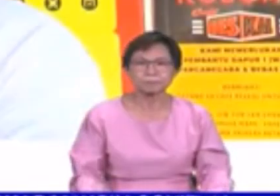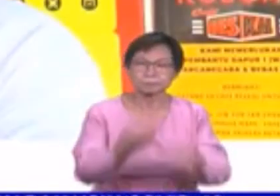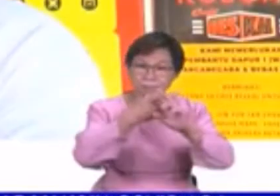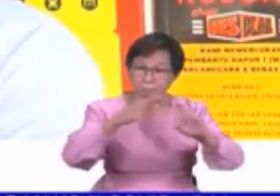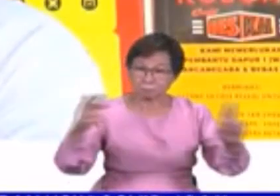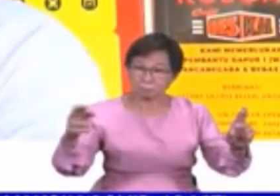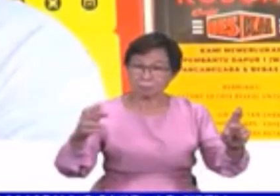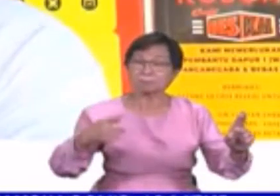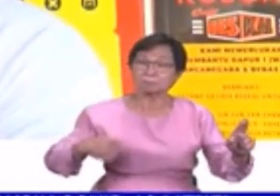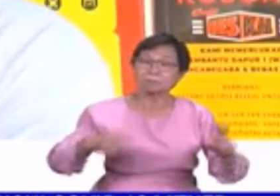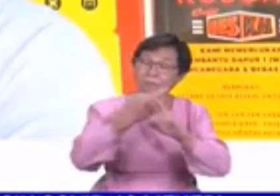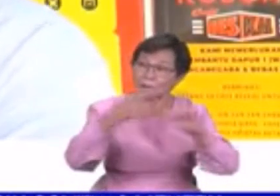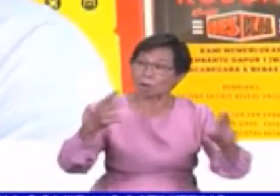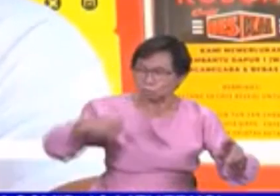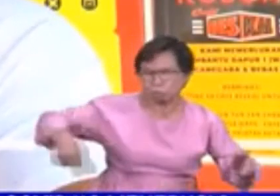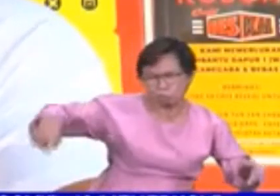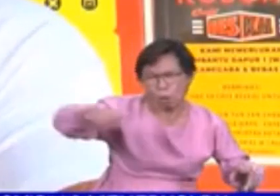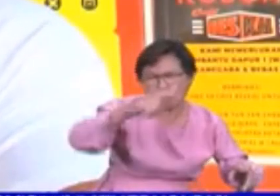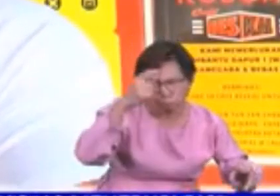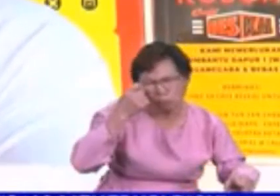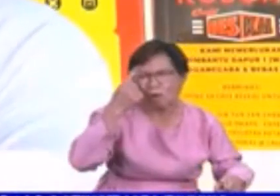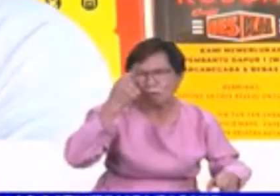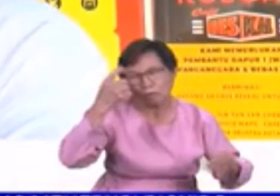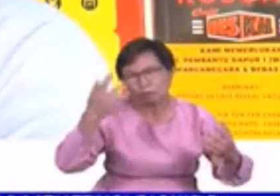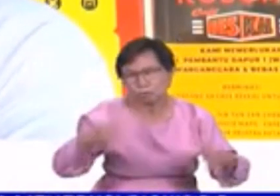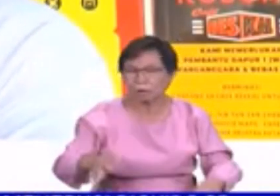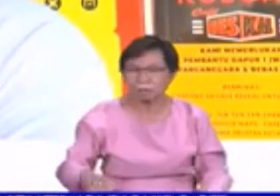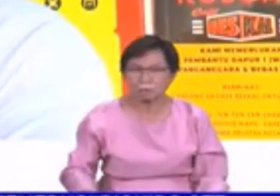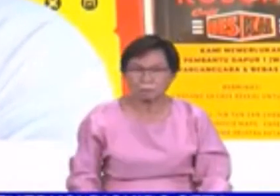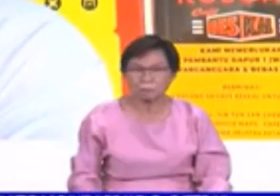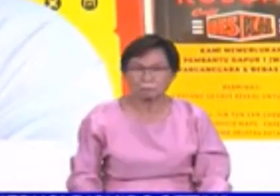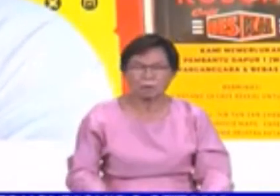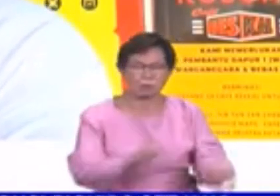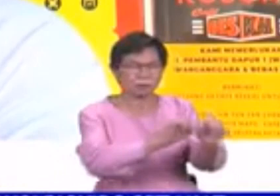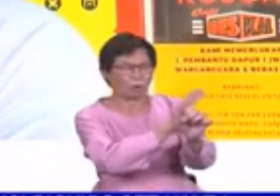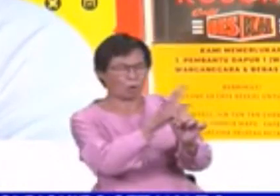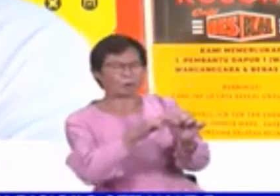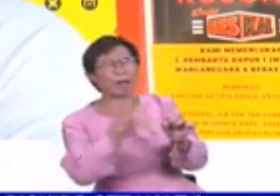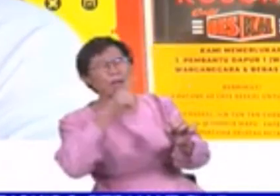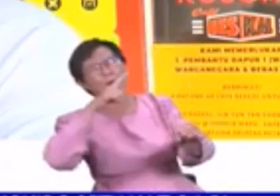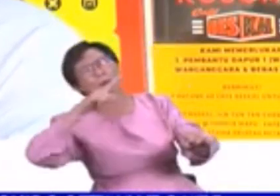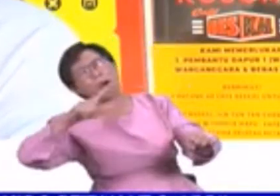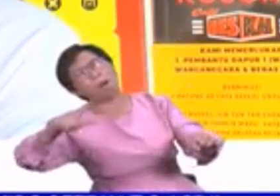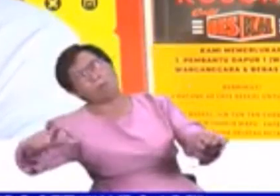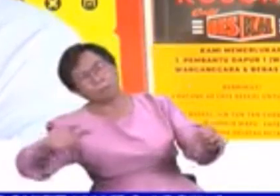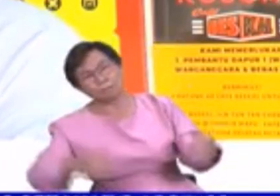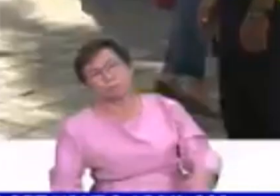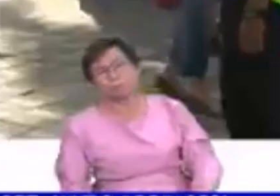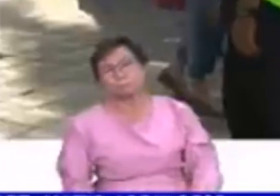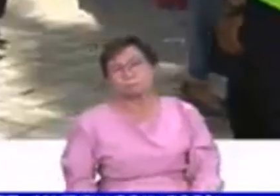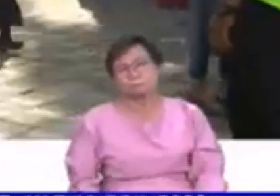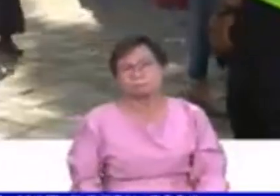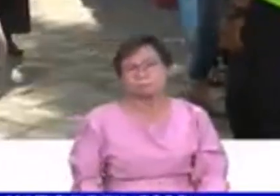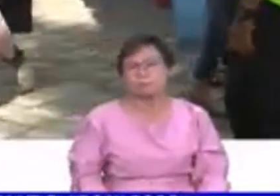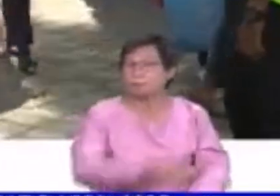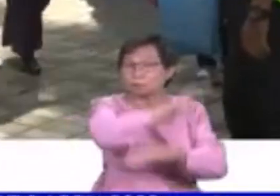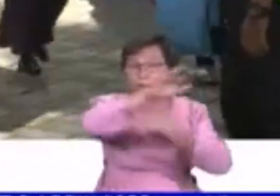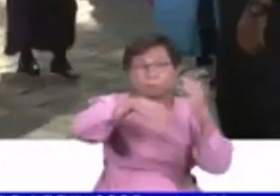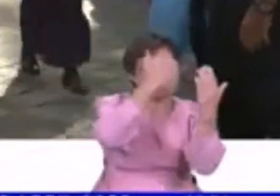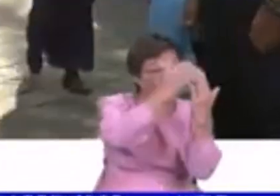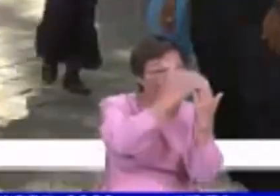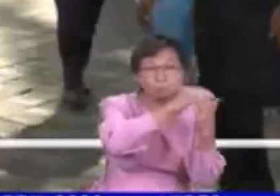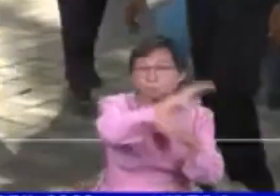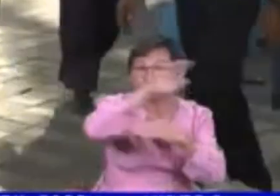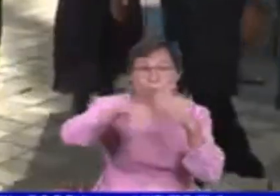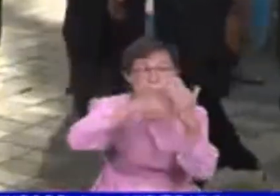Persediaan diorang dah faham sebab COVID ni agak panjang, jadi setiap langkah